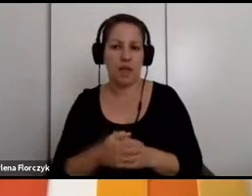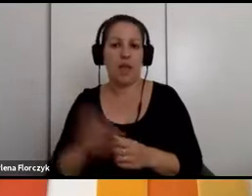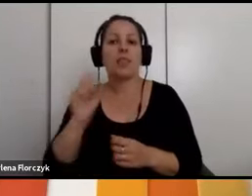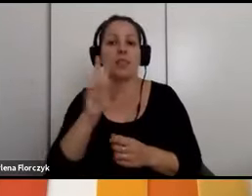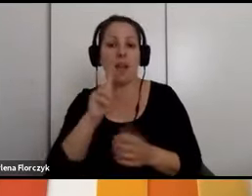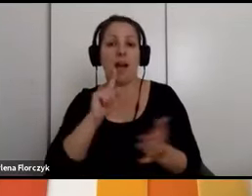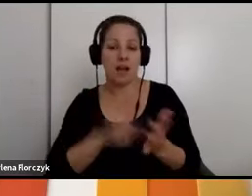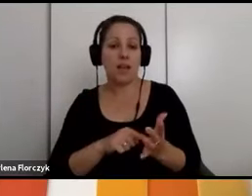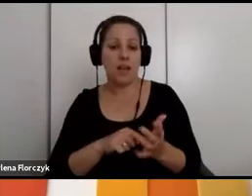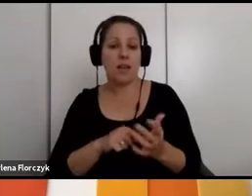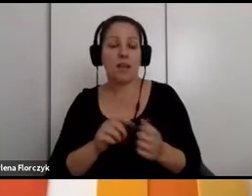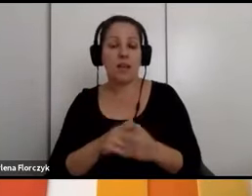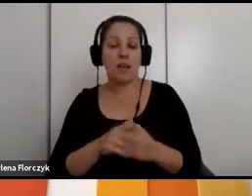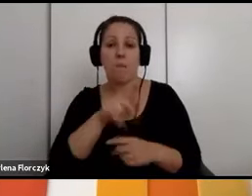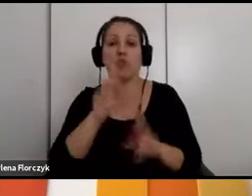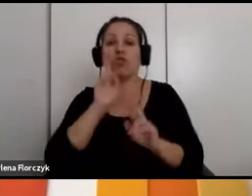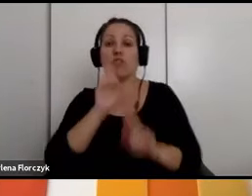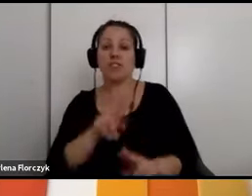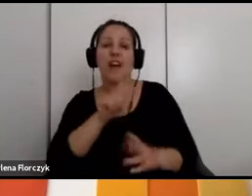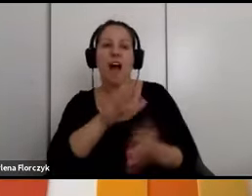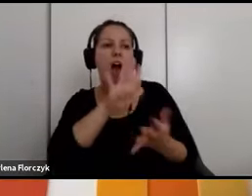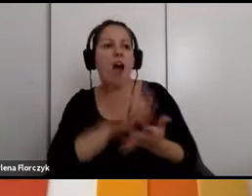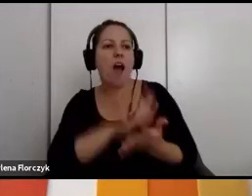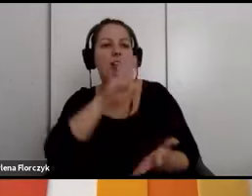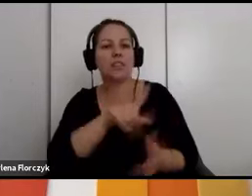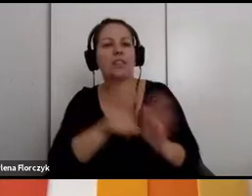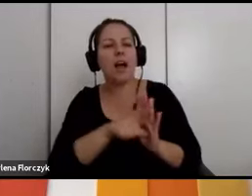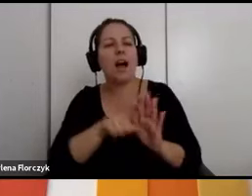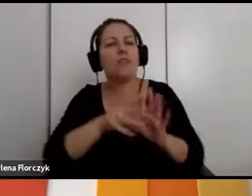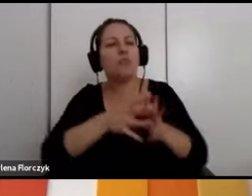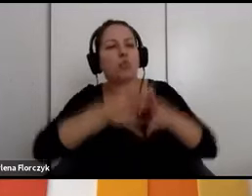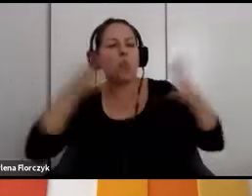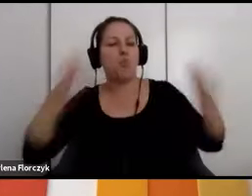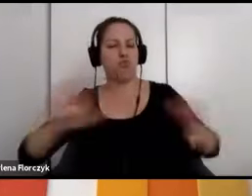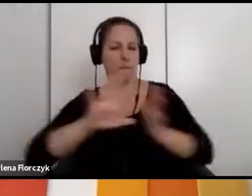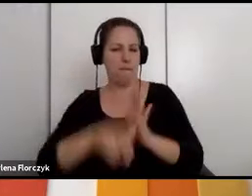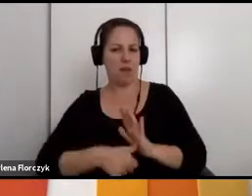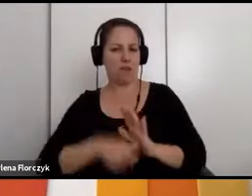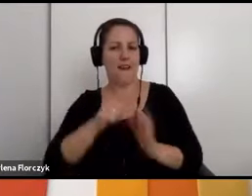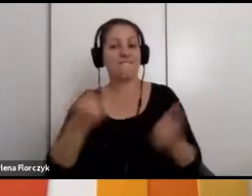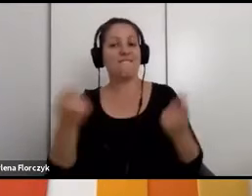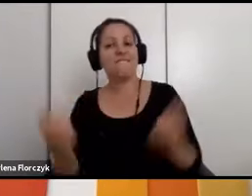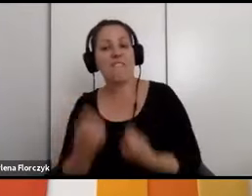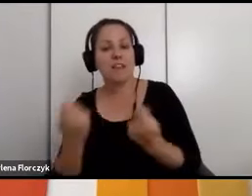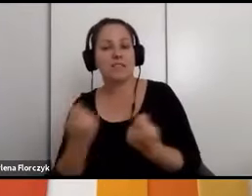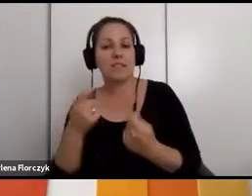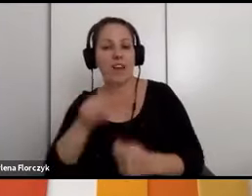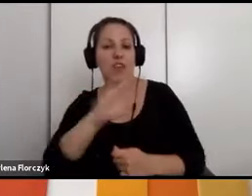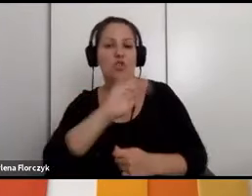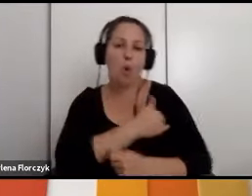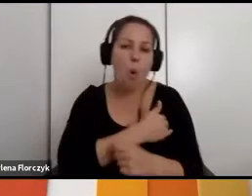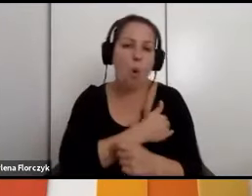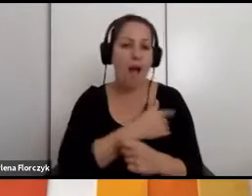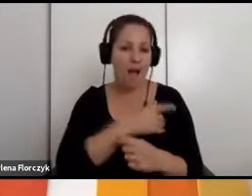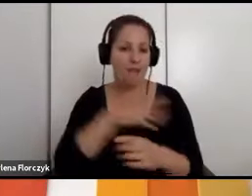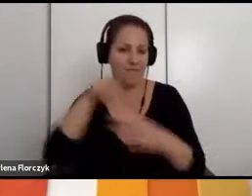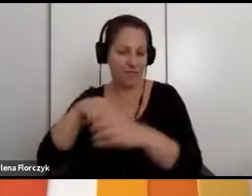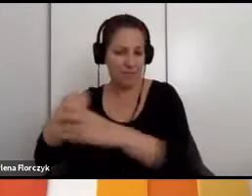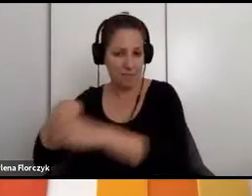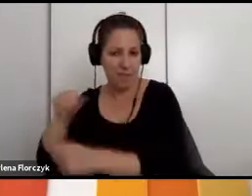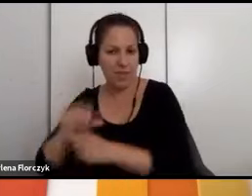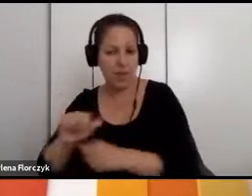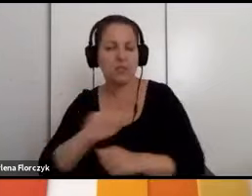właśnie rzeczywiście charakterystyczne na pewno dla dużych miast, że te festiwale się w szkołach odbywają i te